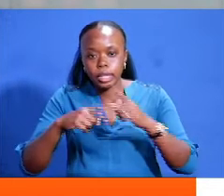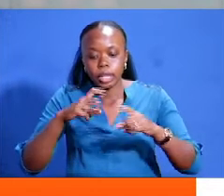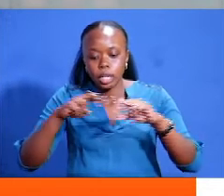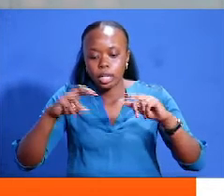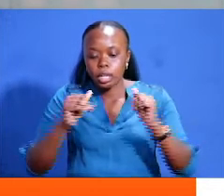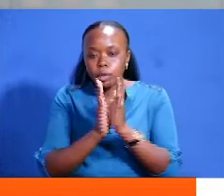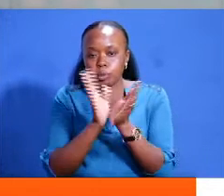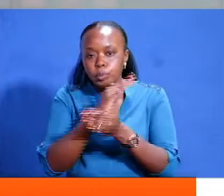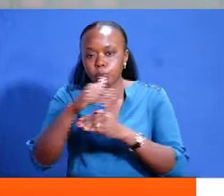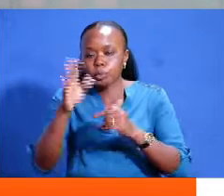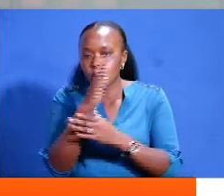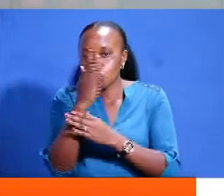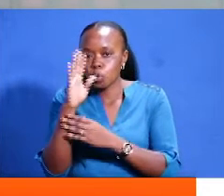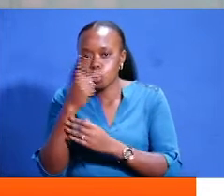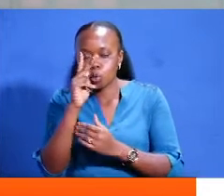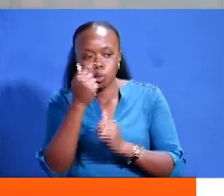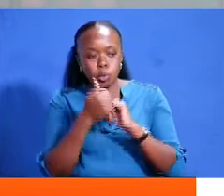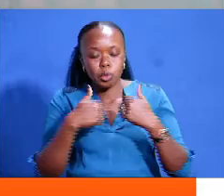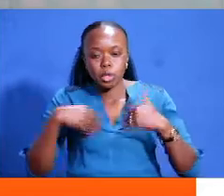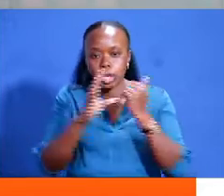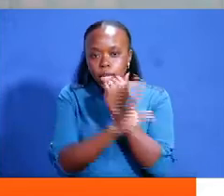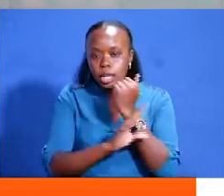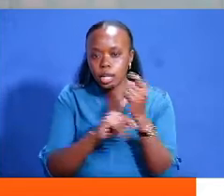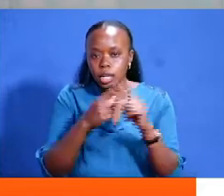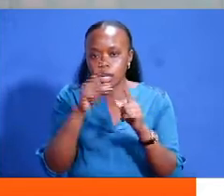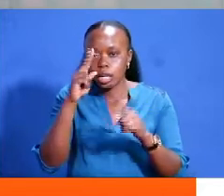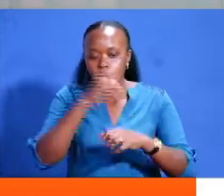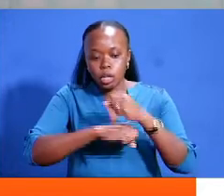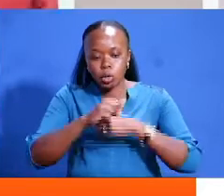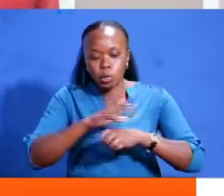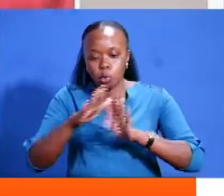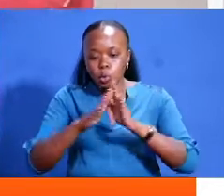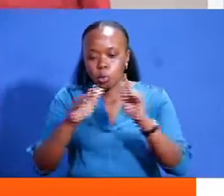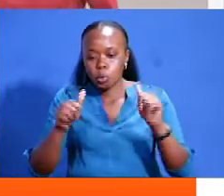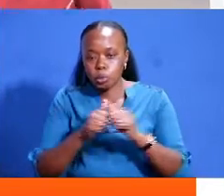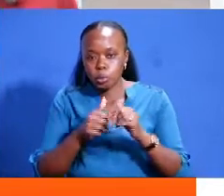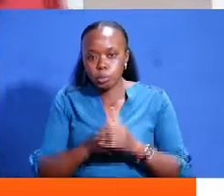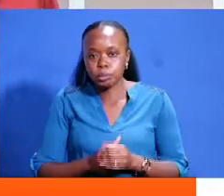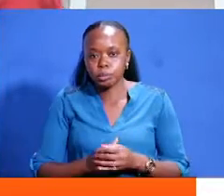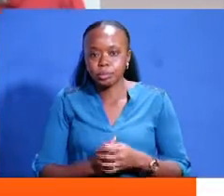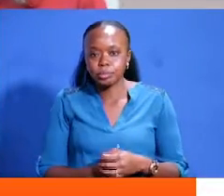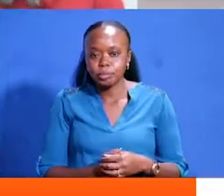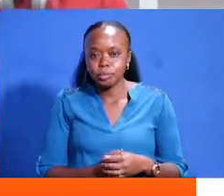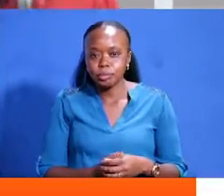zimio lao la kusaka tiketi ya kupeperusha bendera ya Kenya nchini Costa Rica mwakani.